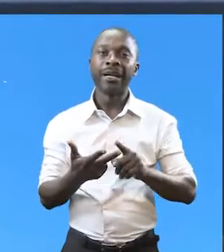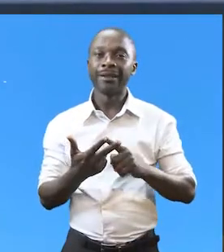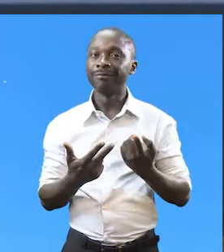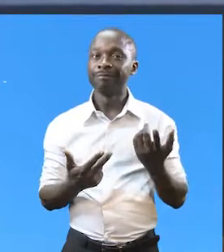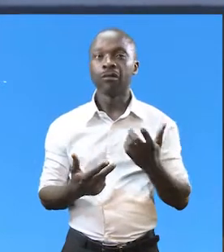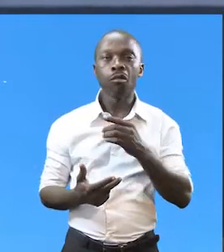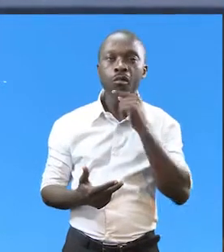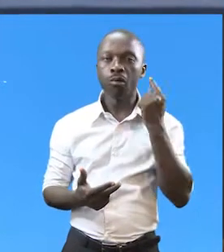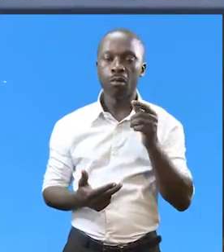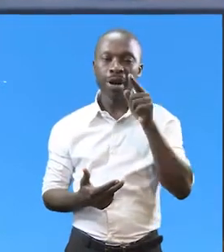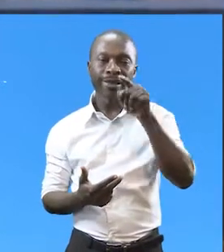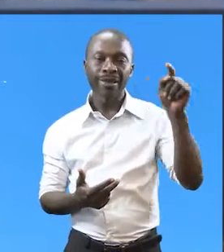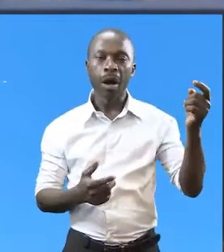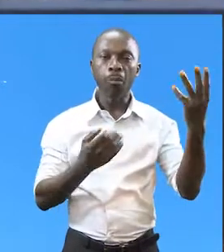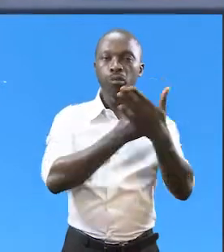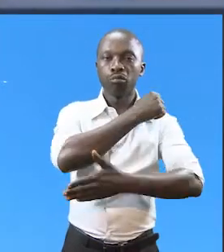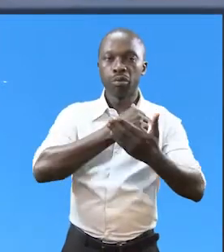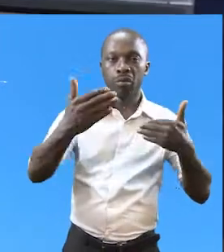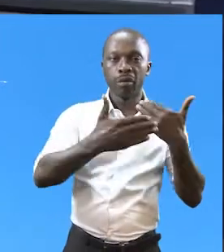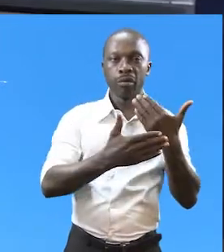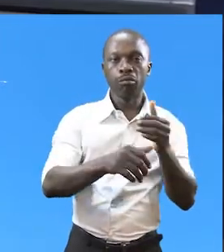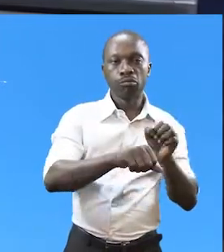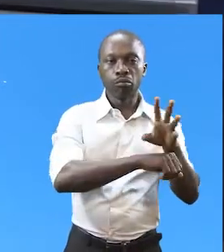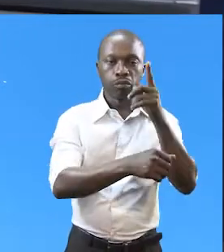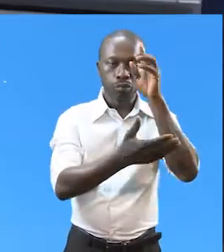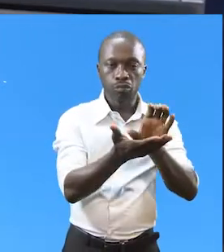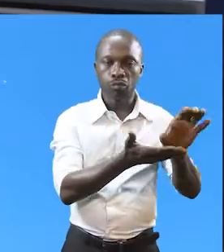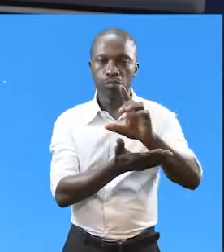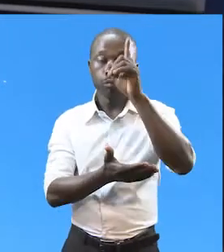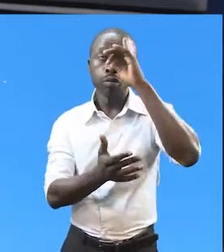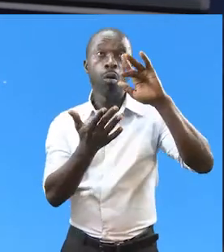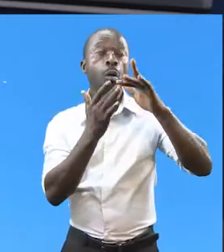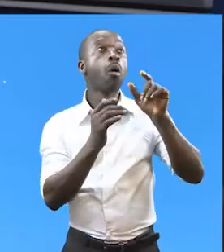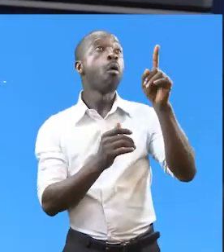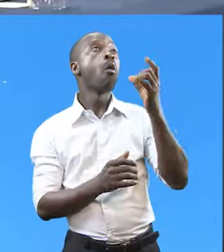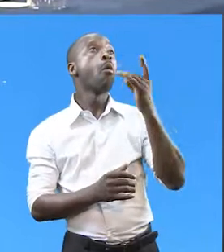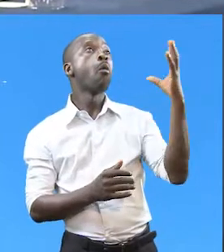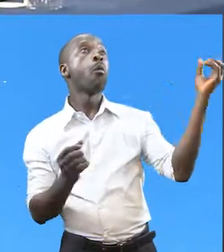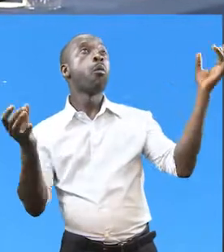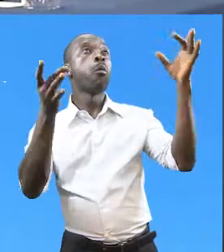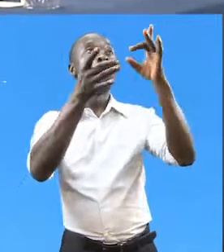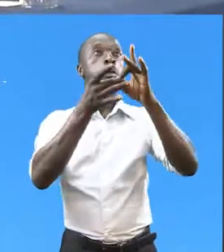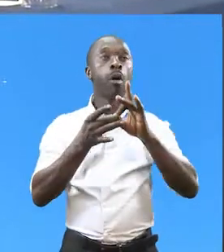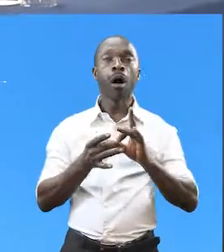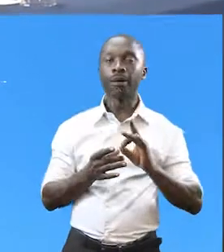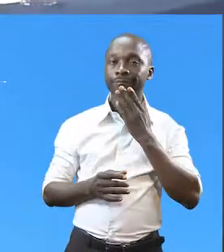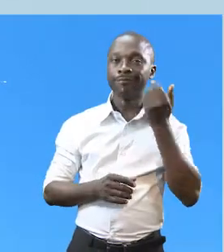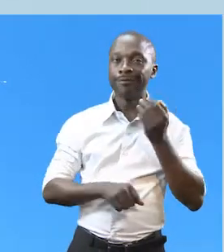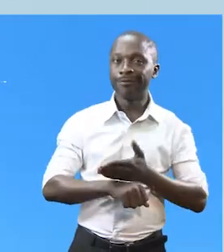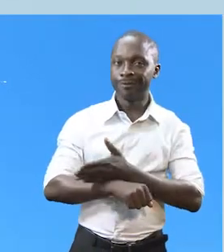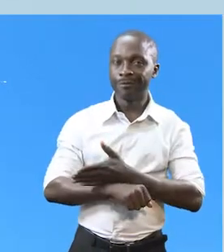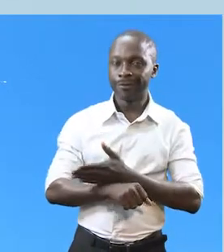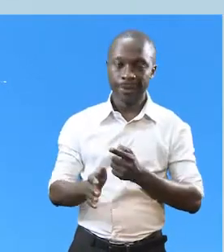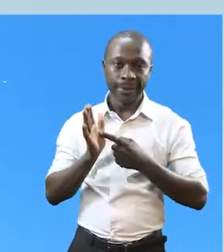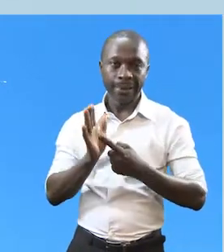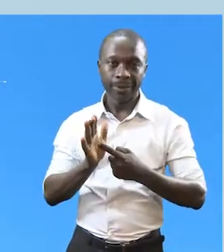Cameroun-Congo-Gabon-Centrafrique, l'interconnexion des réseaux électriques Cameroun-Tchad, l'interconnexion du Cameroun avec les pays de la CEMAC par la fibre